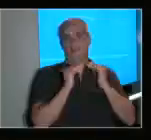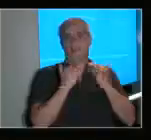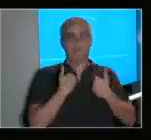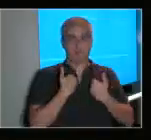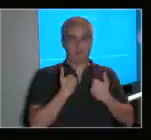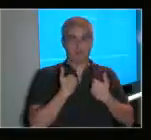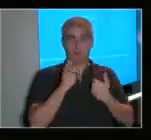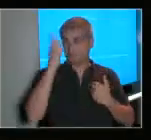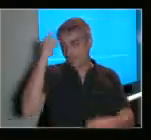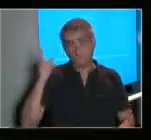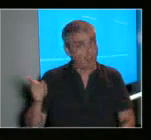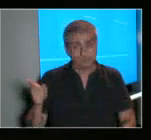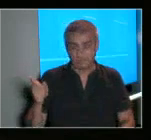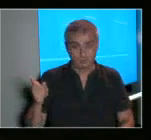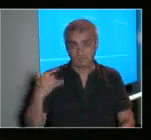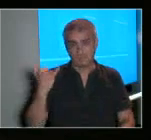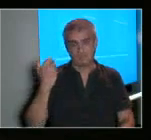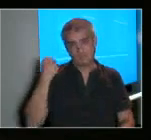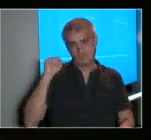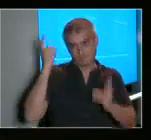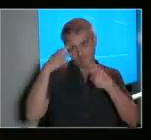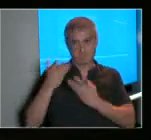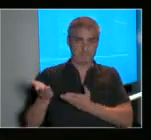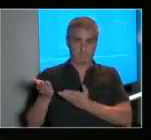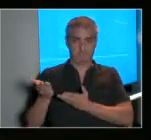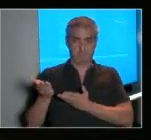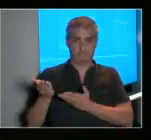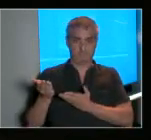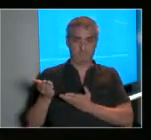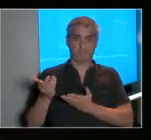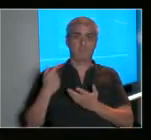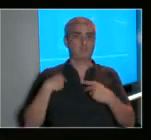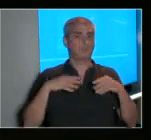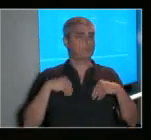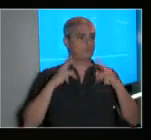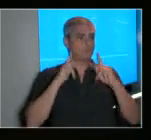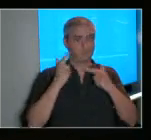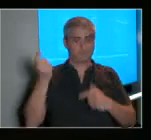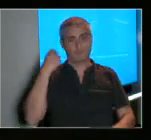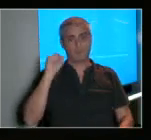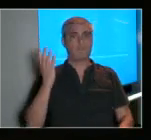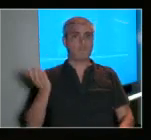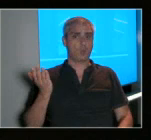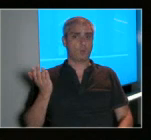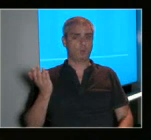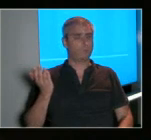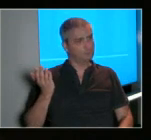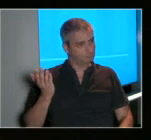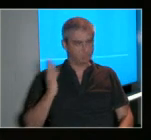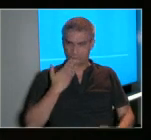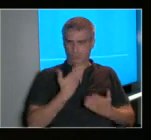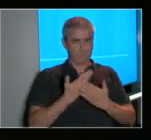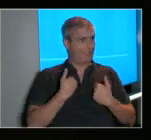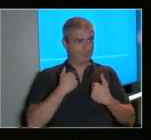לנו. הפלסטינים תמיד מפרים הסכמים. הסכמנו על הפסקת אש והם הפרו אותה. מודה, גם